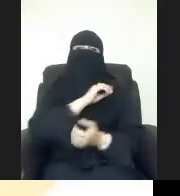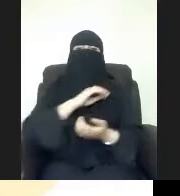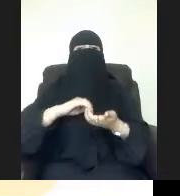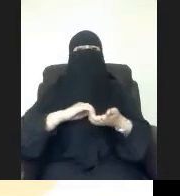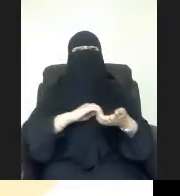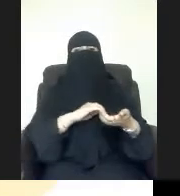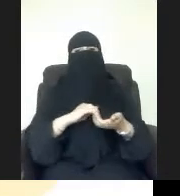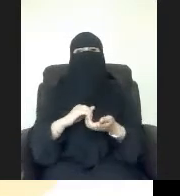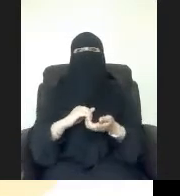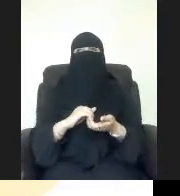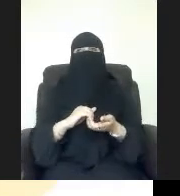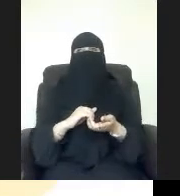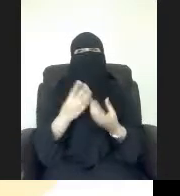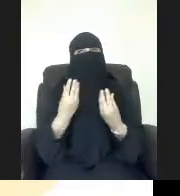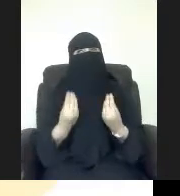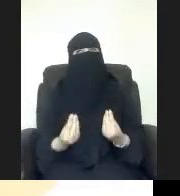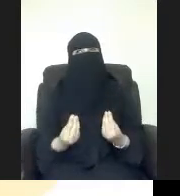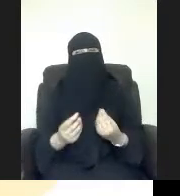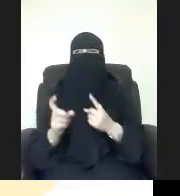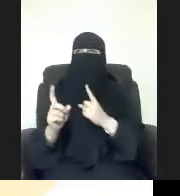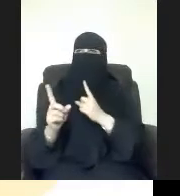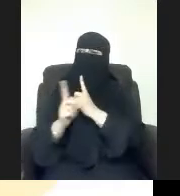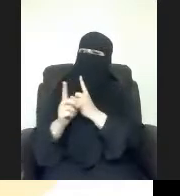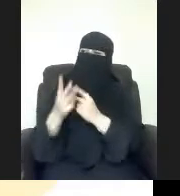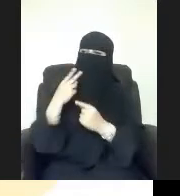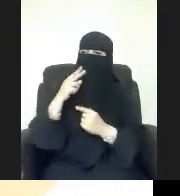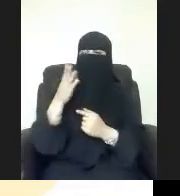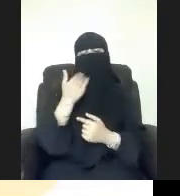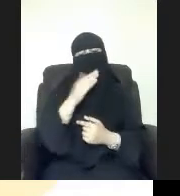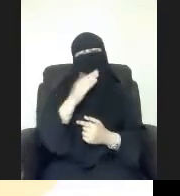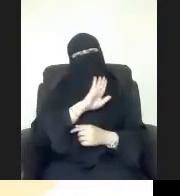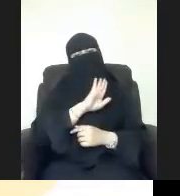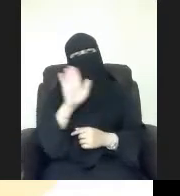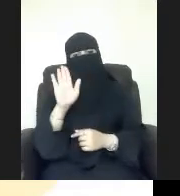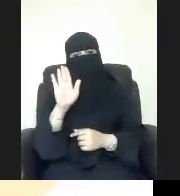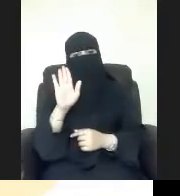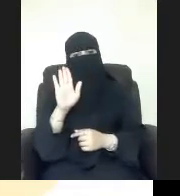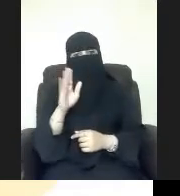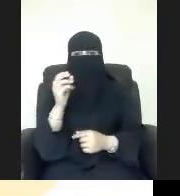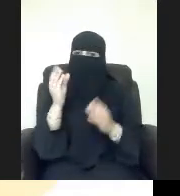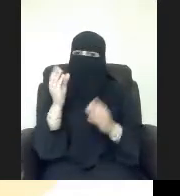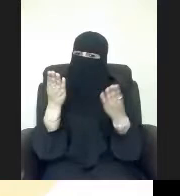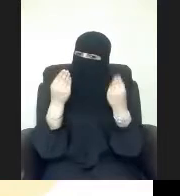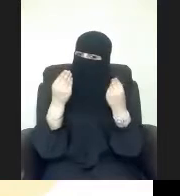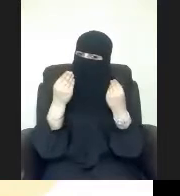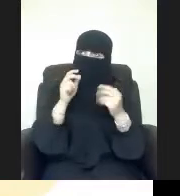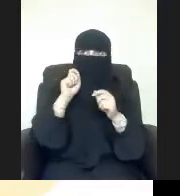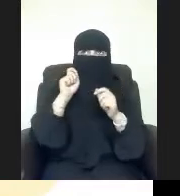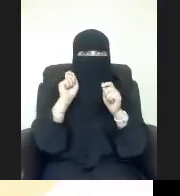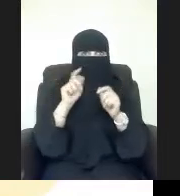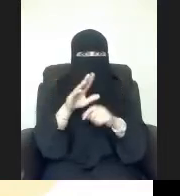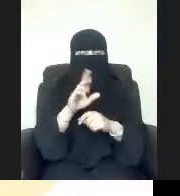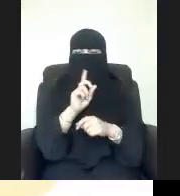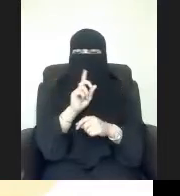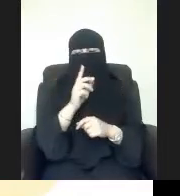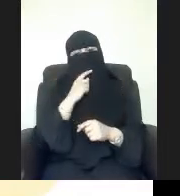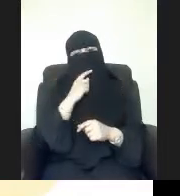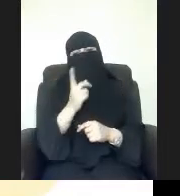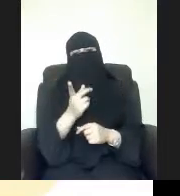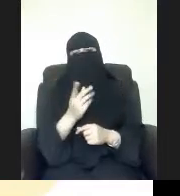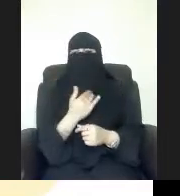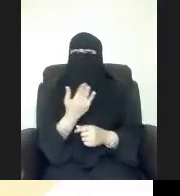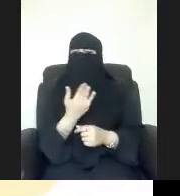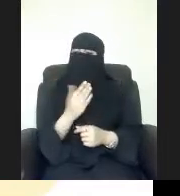بالنظير، افتقدوا إلى توجيهات المعلم المباشرة. فهذا الافتقاد كان سبب من أسباب ظهور